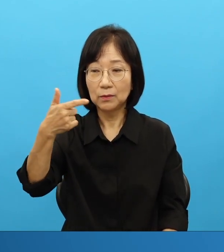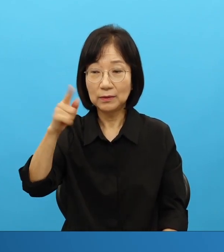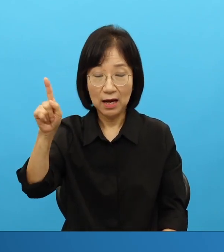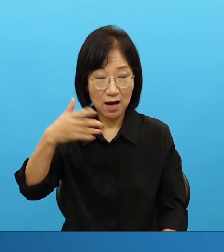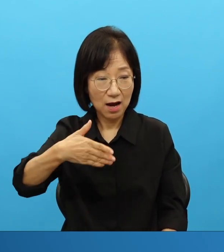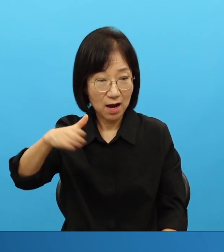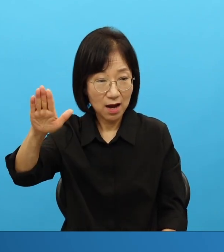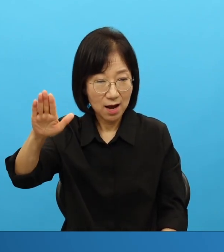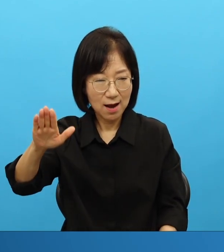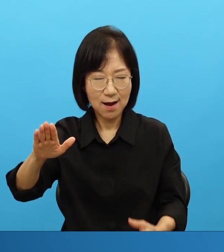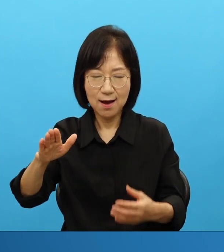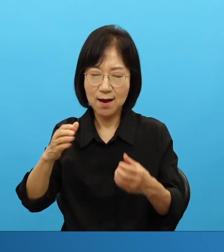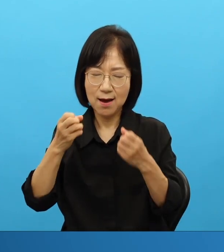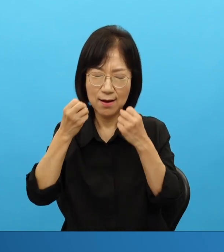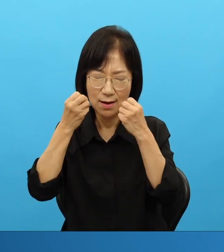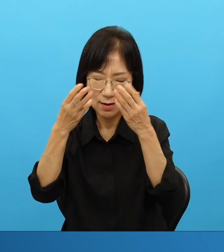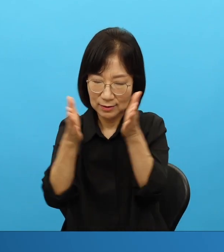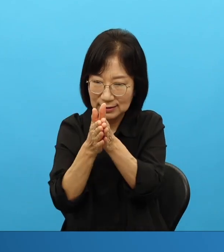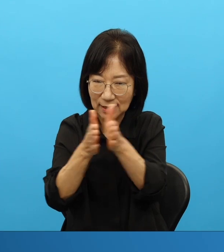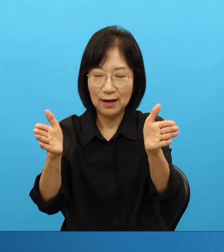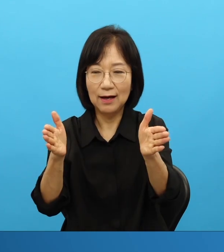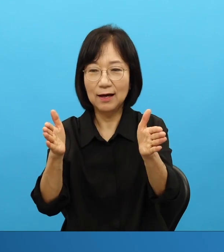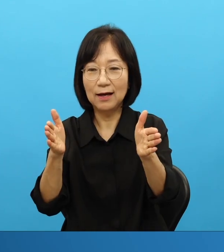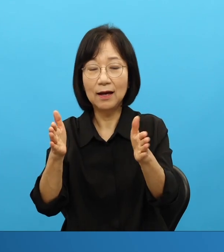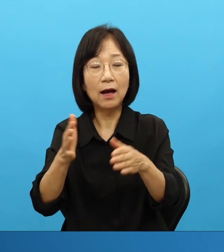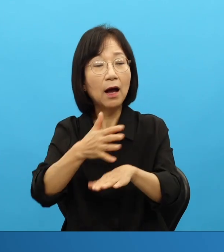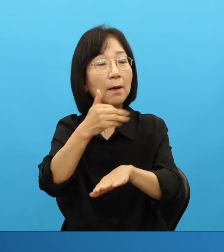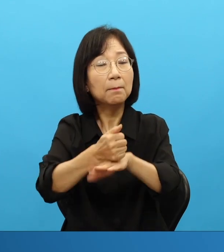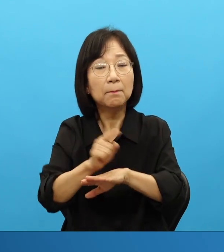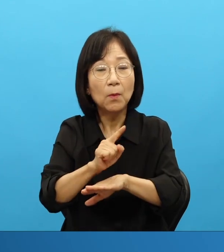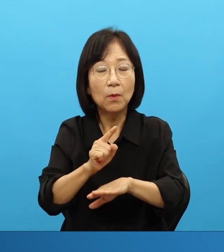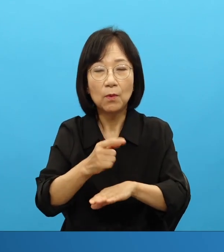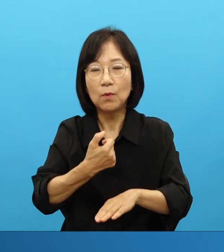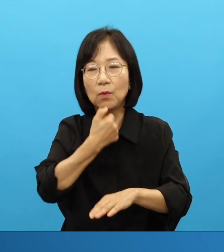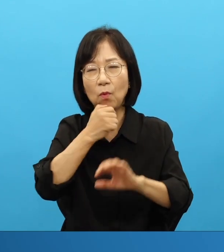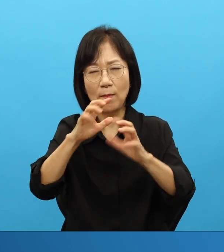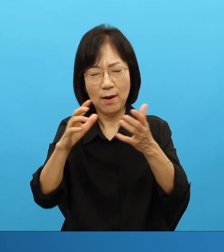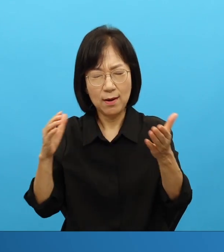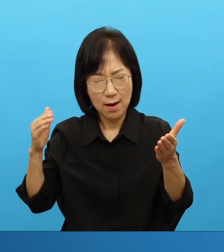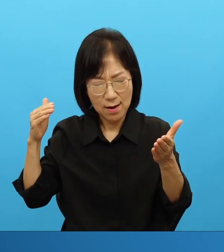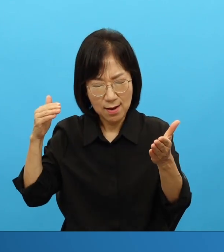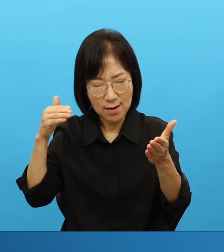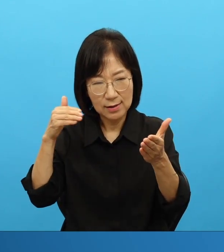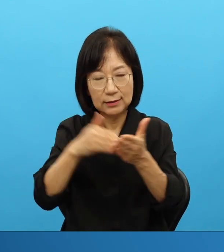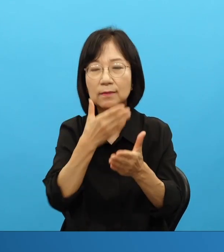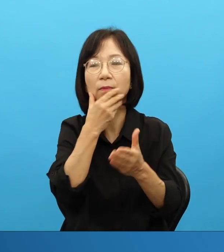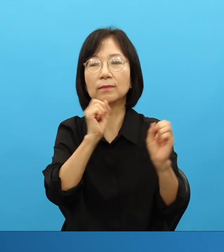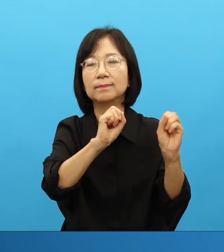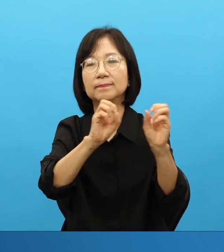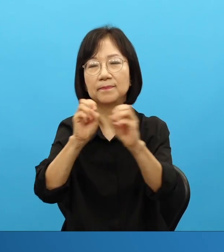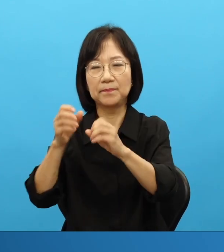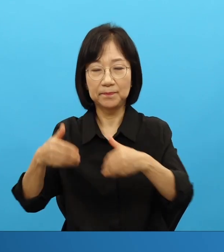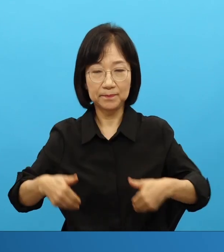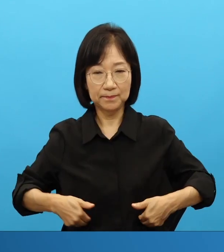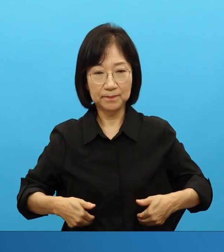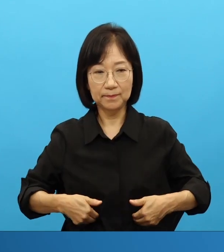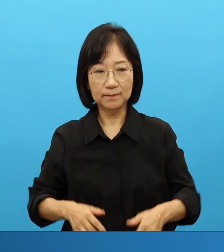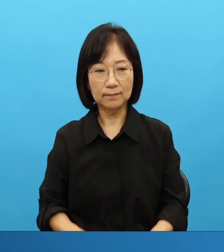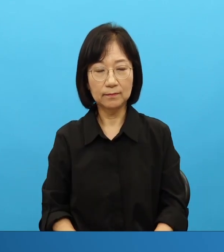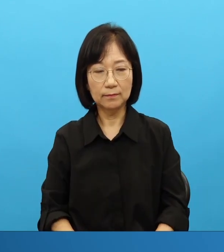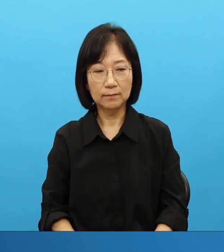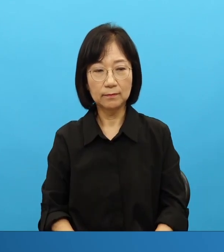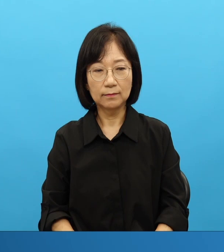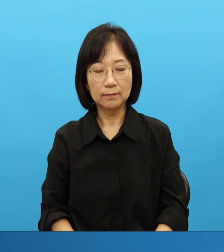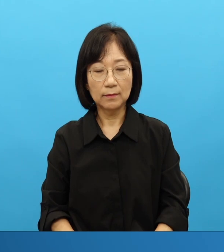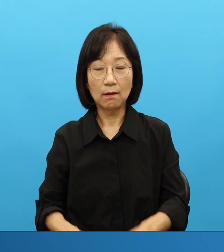point to go towards Macedonia. 마지막 뭐죠? 로마도 보아야 하리라. And lastly, he says, you must see Rome also. 바울아